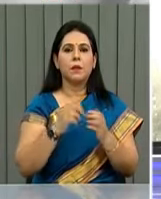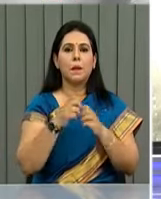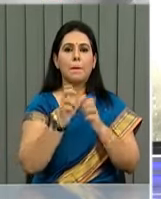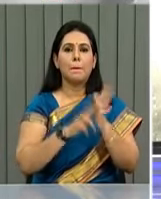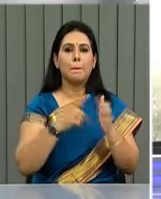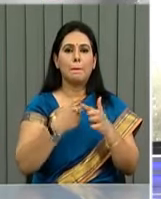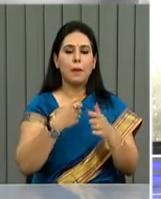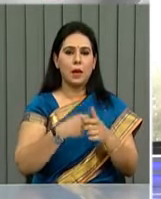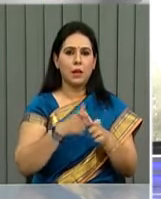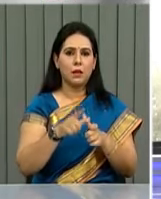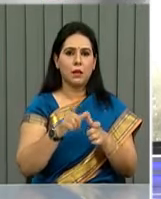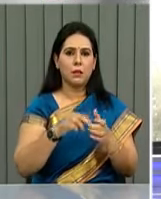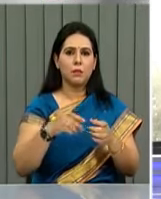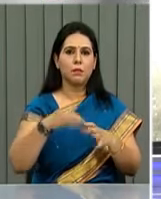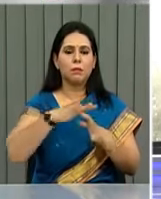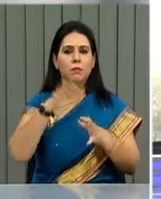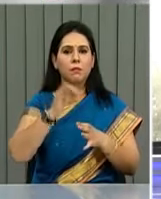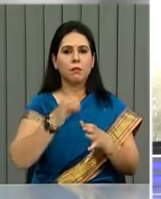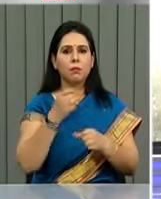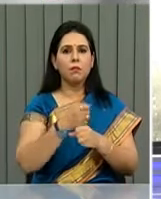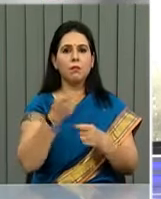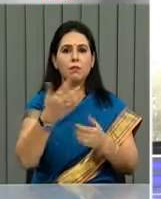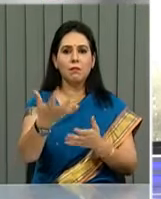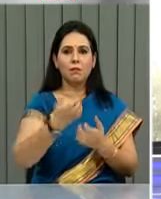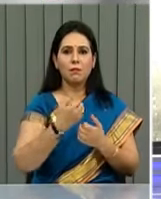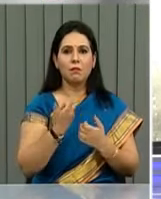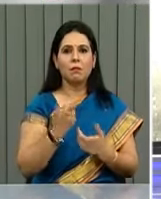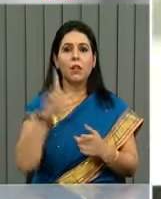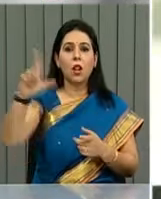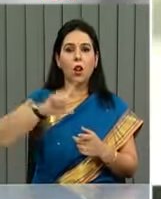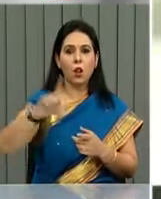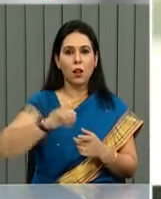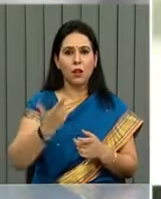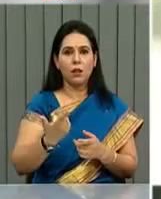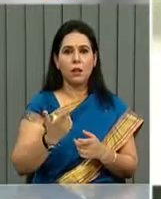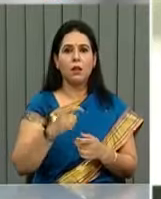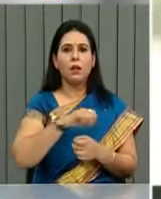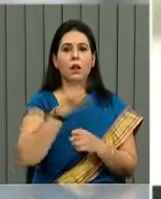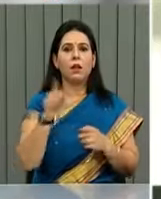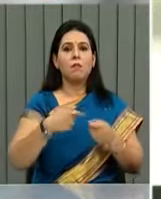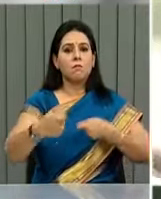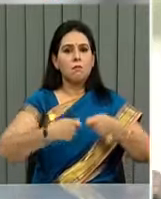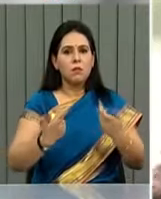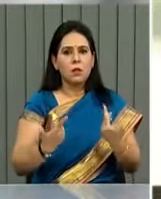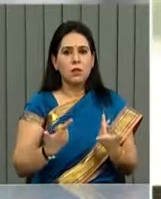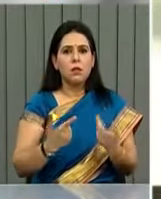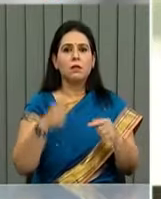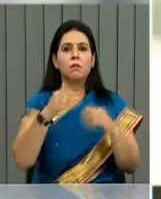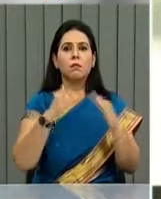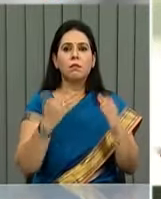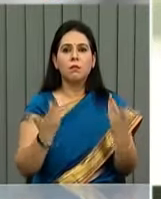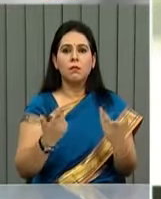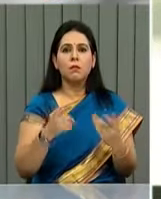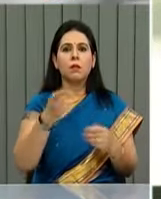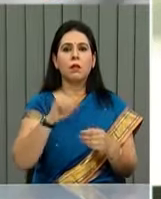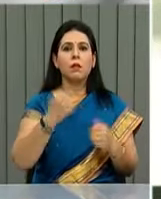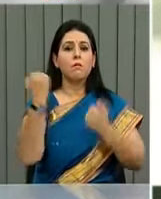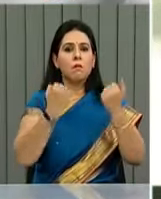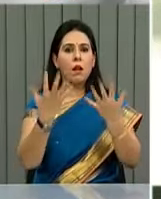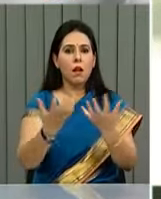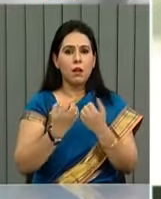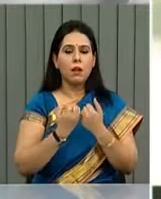बैंकिंग व्यवस्था के माध्यम से जो पैसा मिलता है, उधार मिलता है, जिसको लेकर कोई व्यवसाय चलाता है, कोई घर बनाता है, कोई वाहन